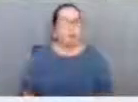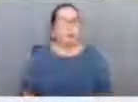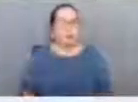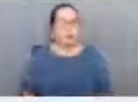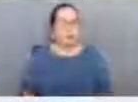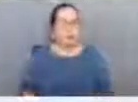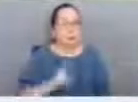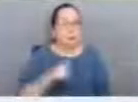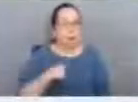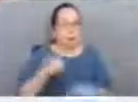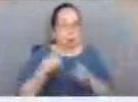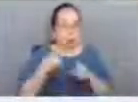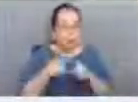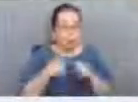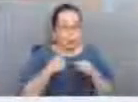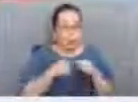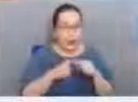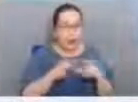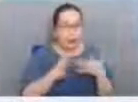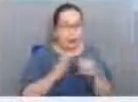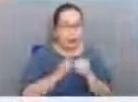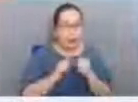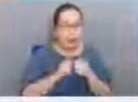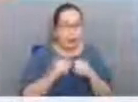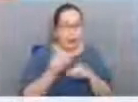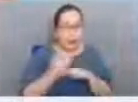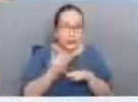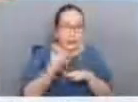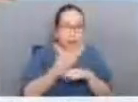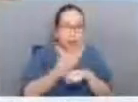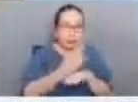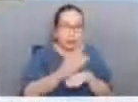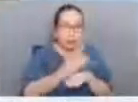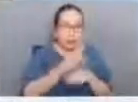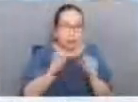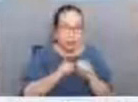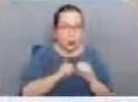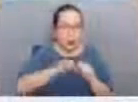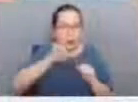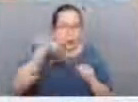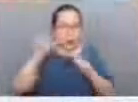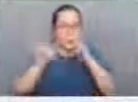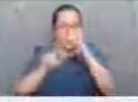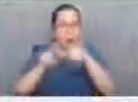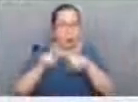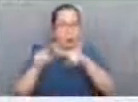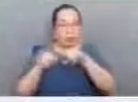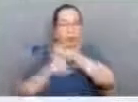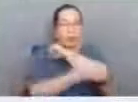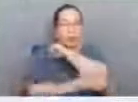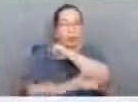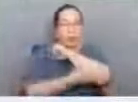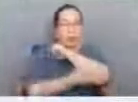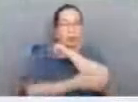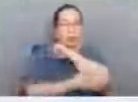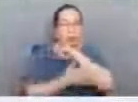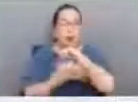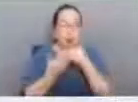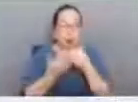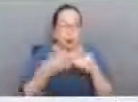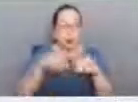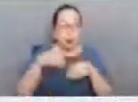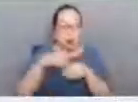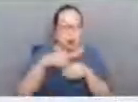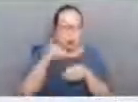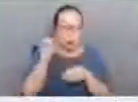Asian, nagbubukas na rin po ang Singapore, ang Hong Kong, ang Brunei. Ang mga in-demand naman po dyan, yung ating